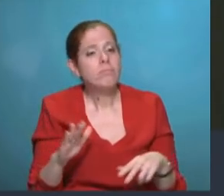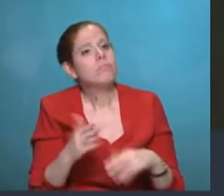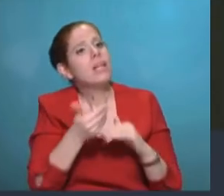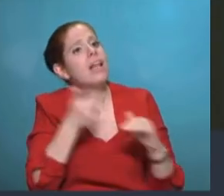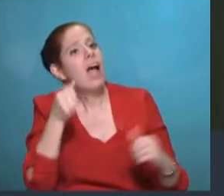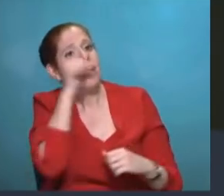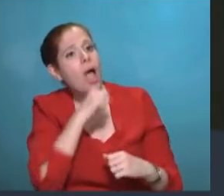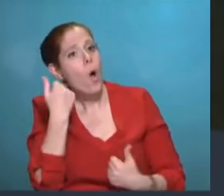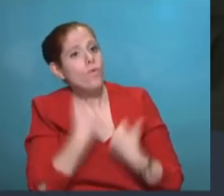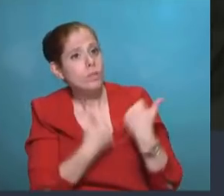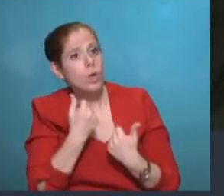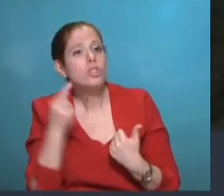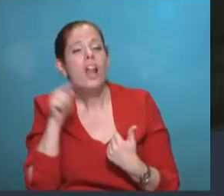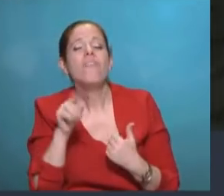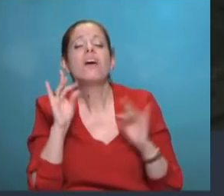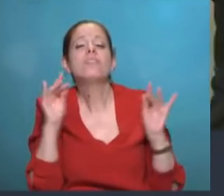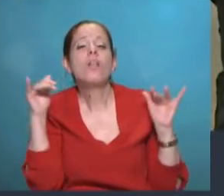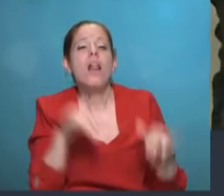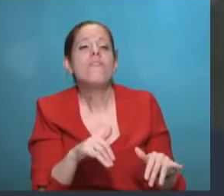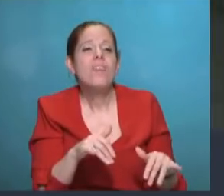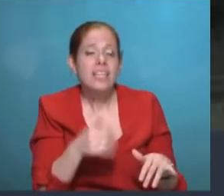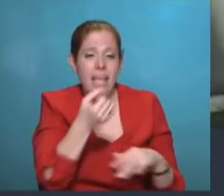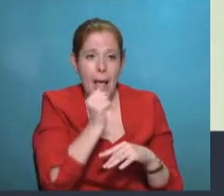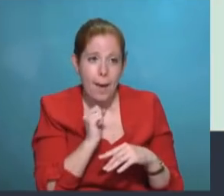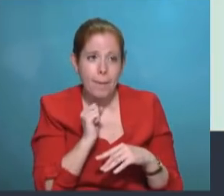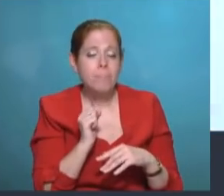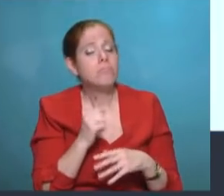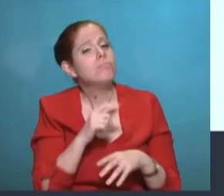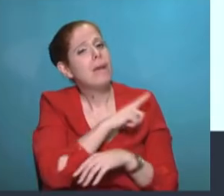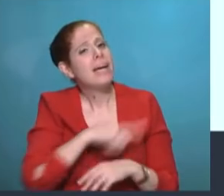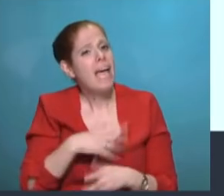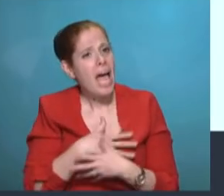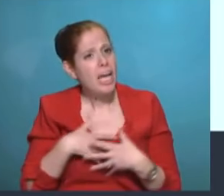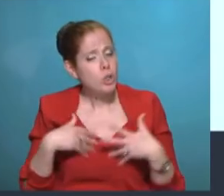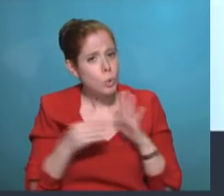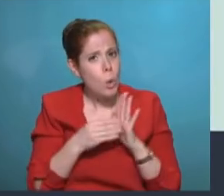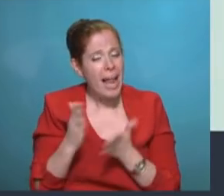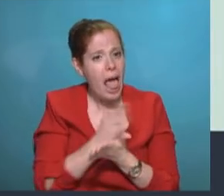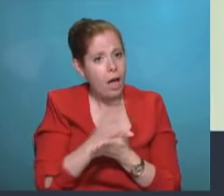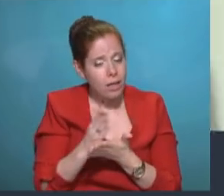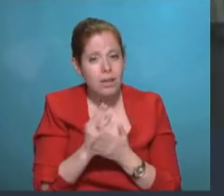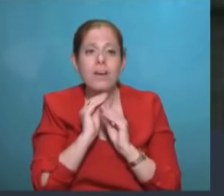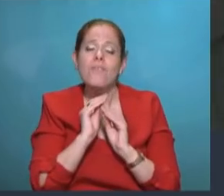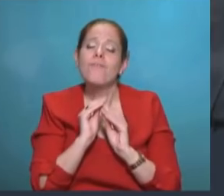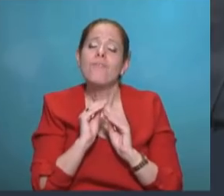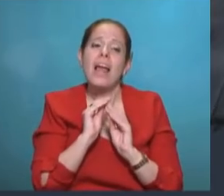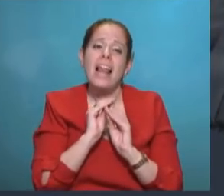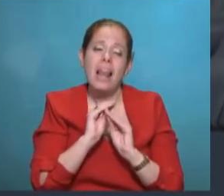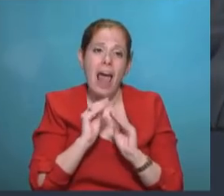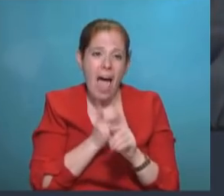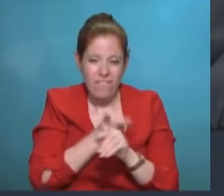שאליו צפויים להגיע עשרות אלפי תיירים, חשו בעירייה צורך להיערך בעוד מועד ולהעביר את נותני השירות בעיר סדנאות.